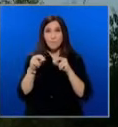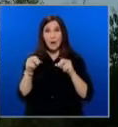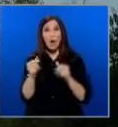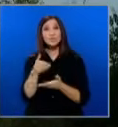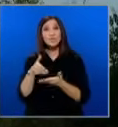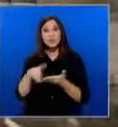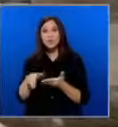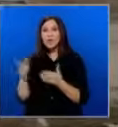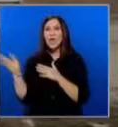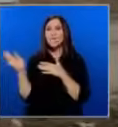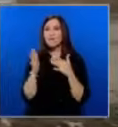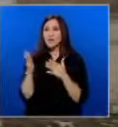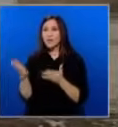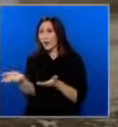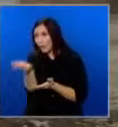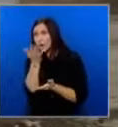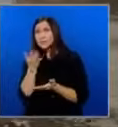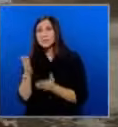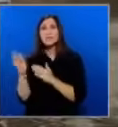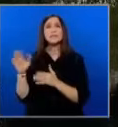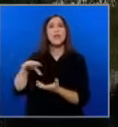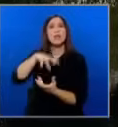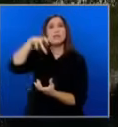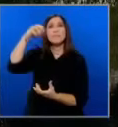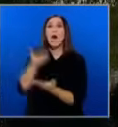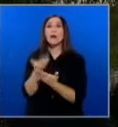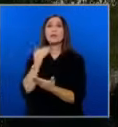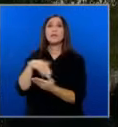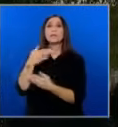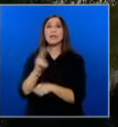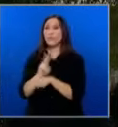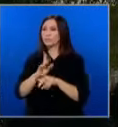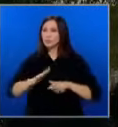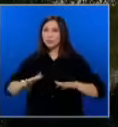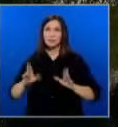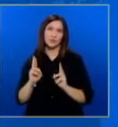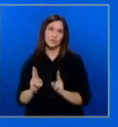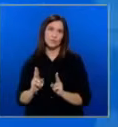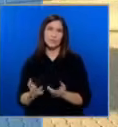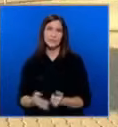частици. Вятърът разнесе дима в ранния следобед и ситуацията се нормализира.